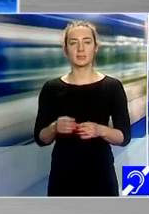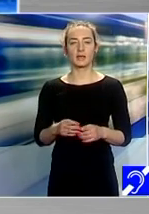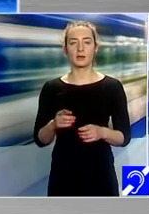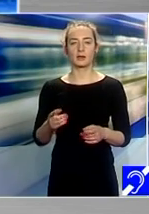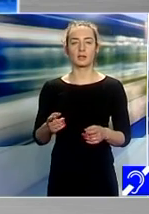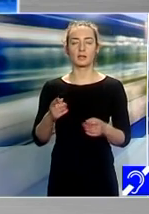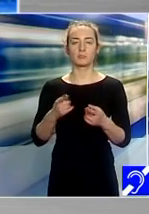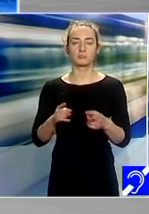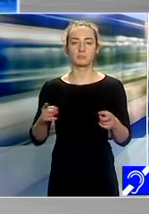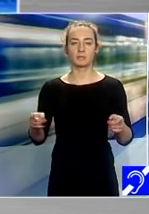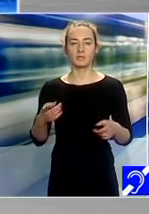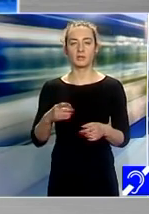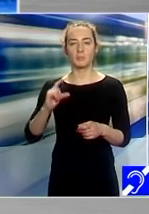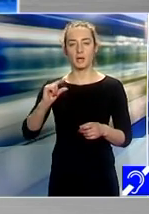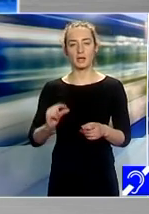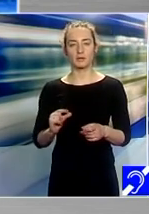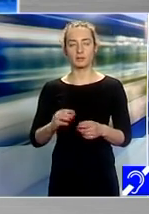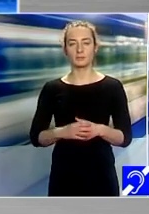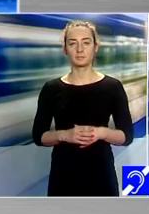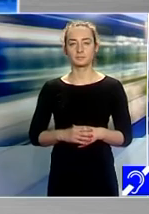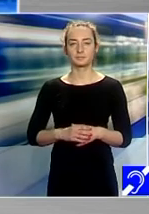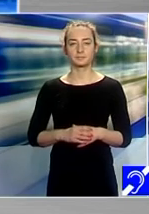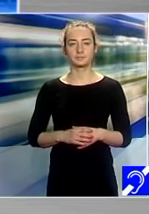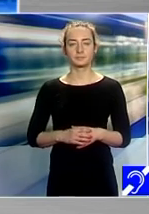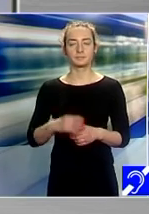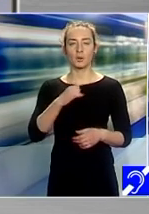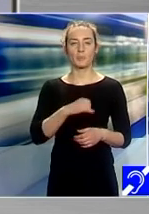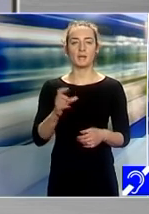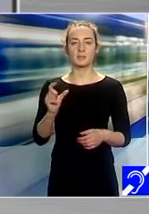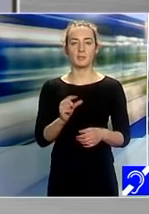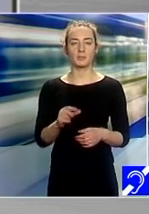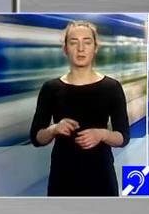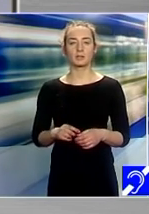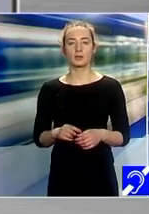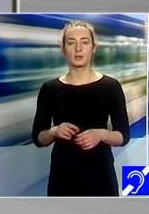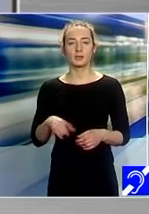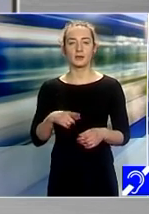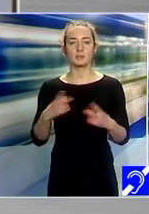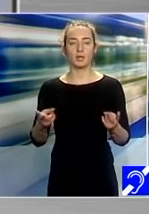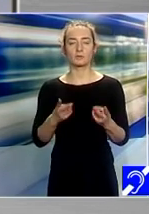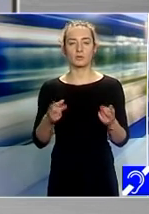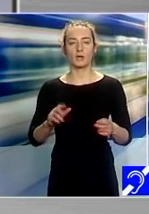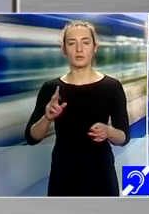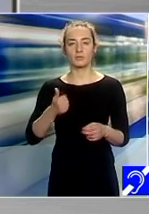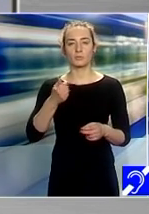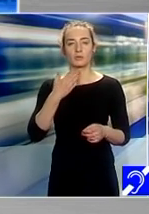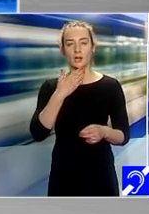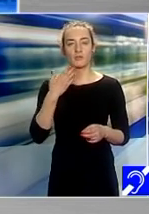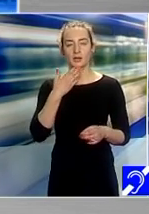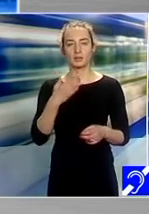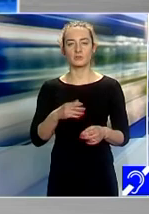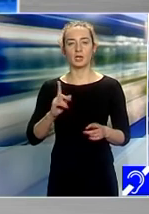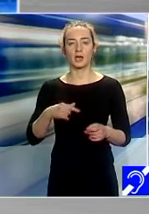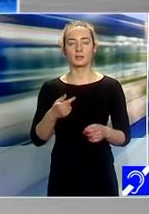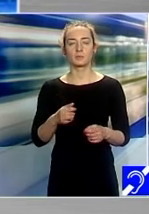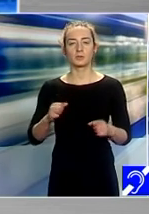Deci toată evoluția este cu totul și cu totul altfel. Operația e mai mică, spitalizarea e mai scurtă, e mai ușor. Deci ăsta ar fi un avantaj. Ar trebui să luptăm